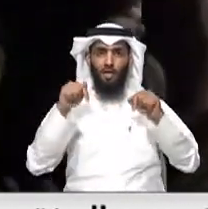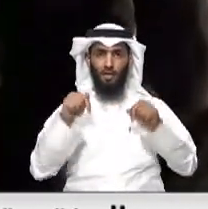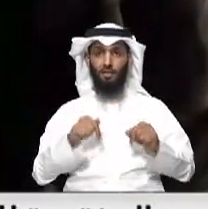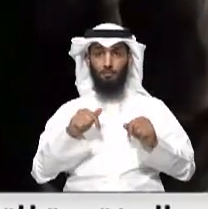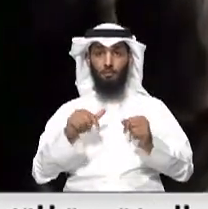ممكنه